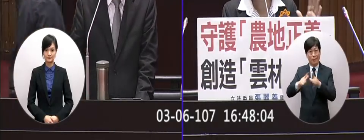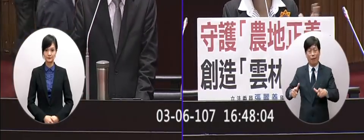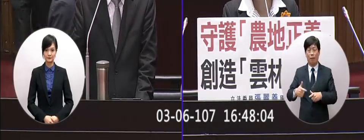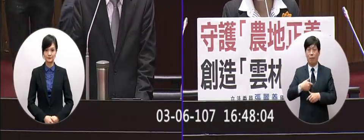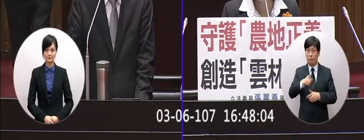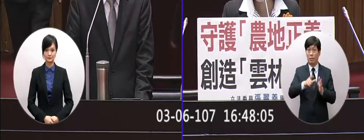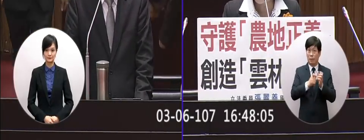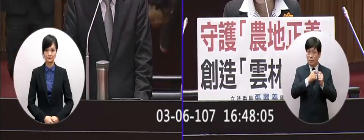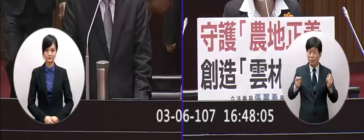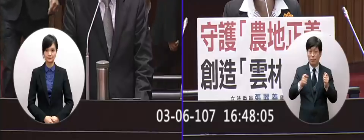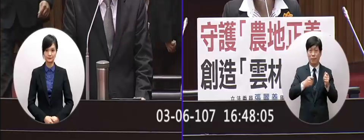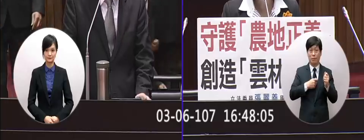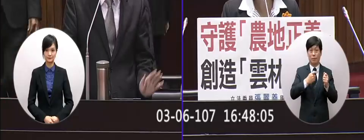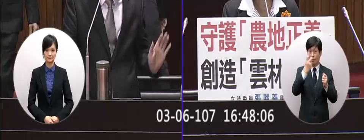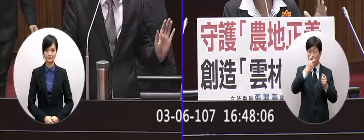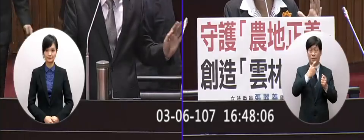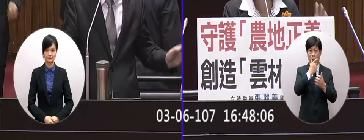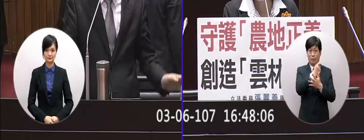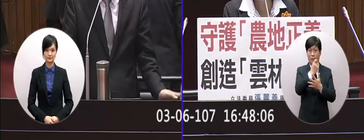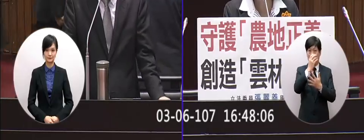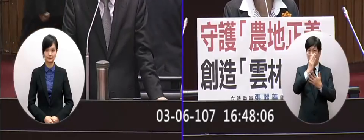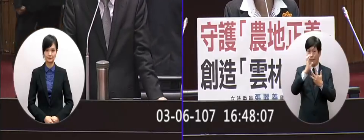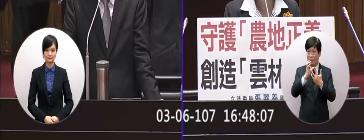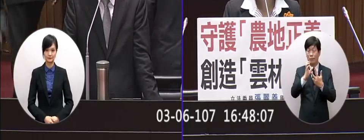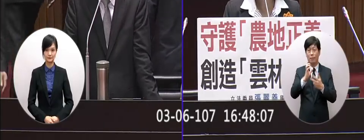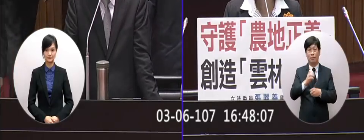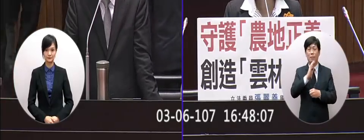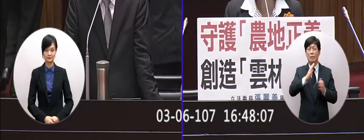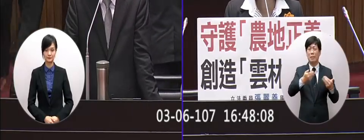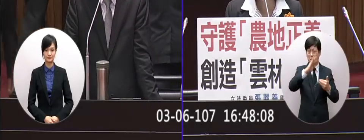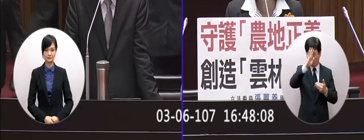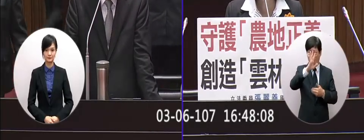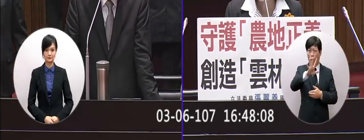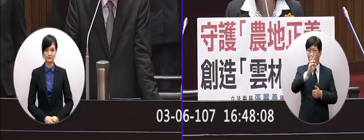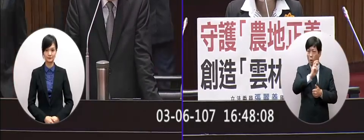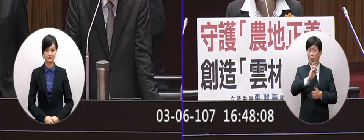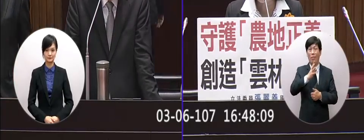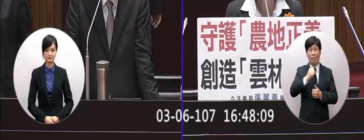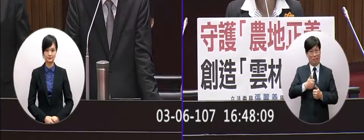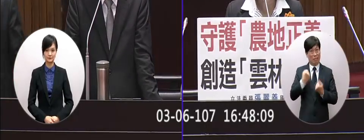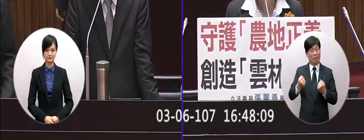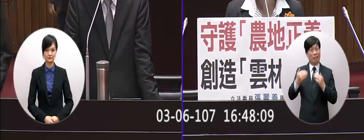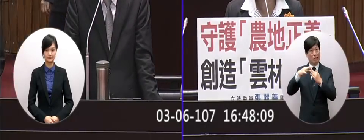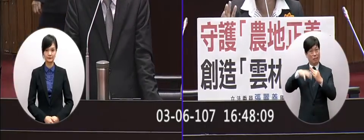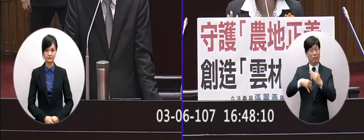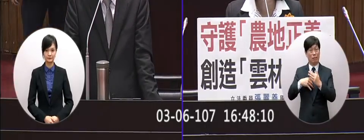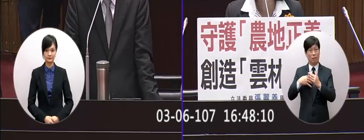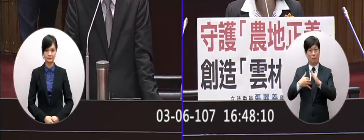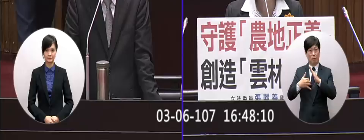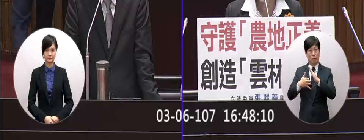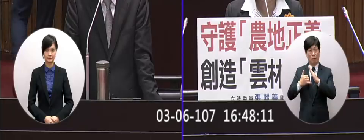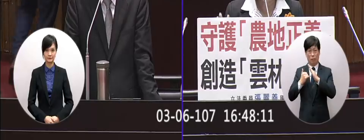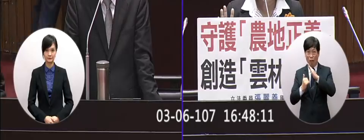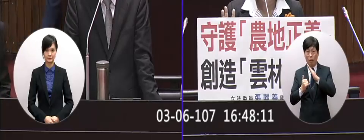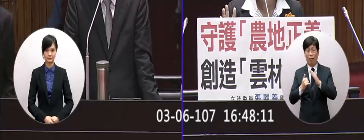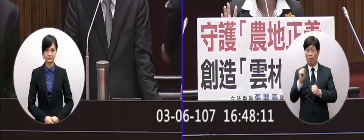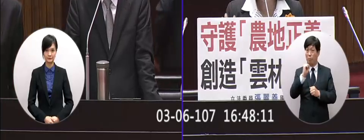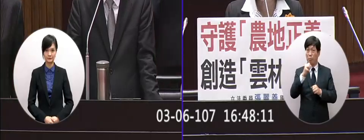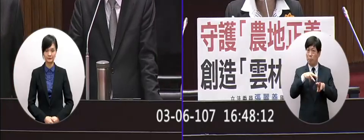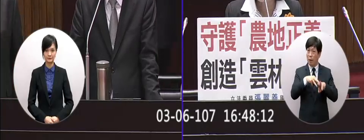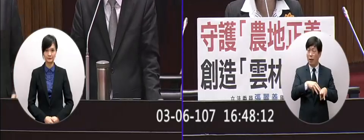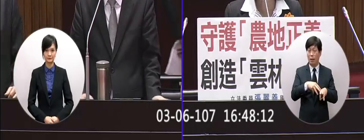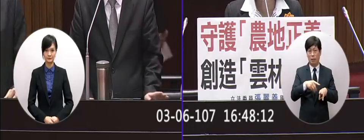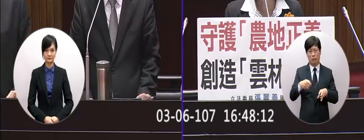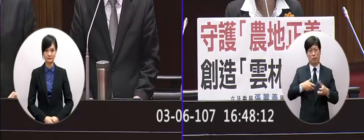所谓的长照 ABC 你是保轻症的，真正在家里面没有办法